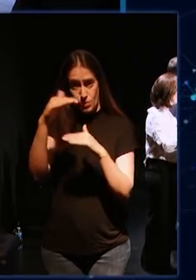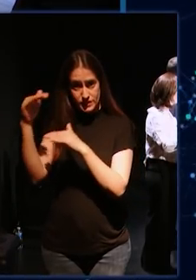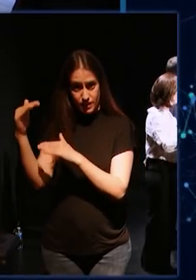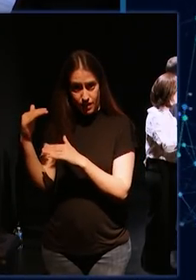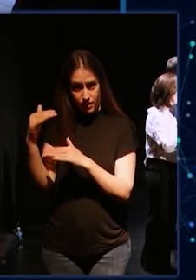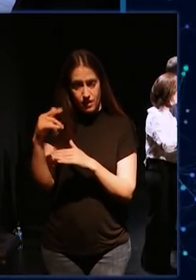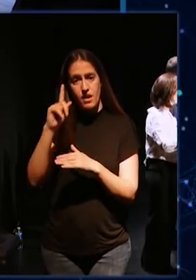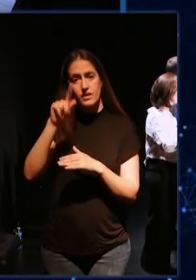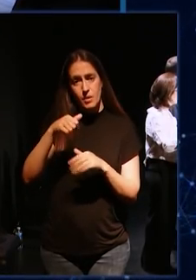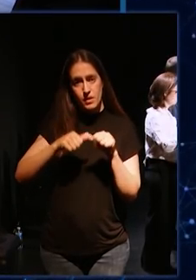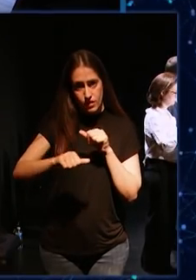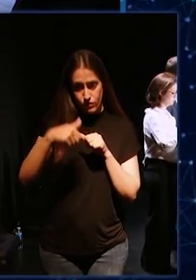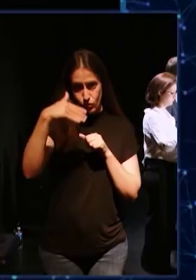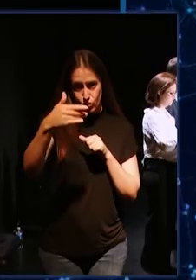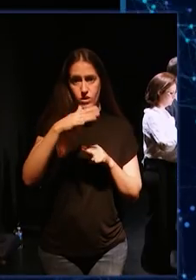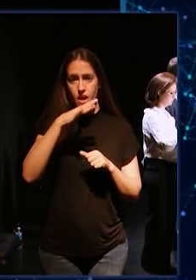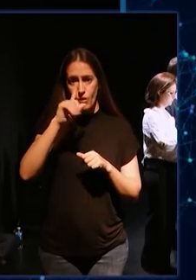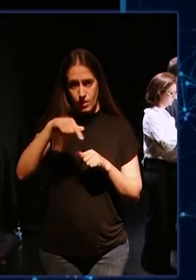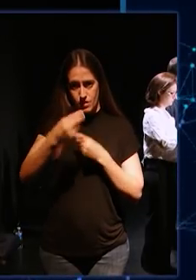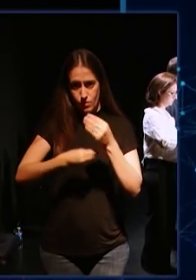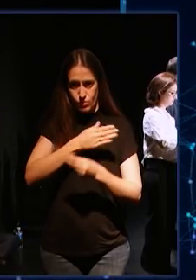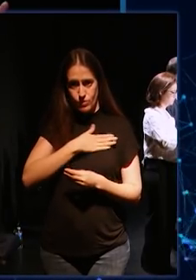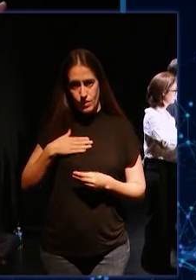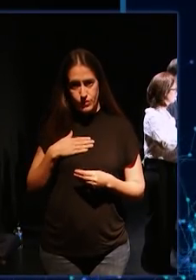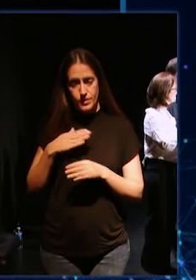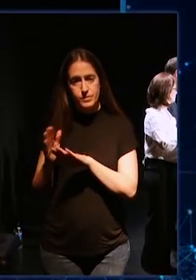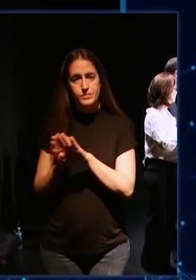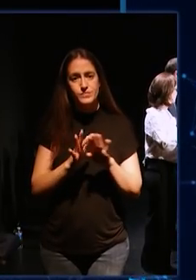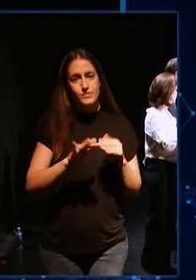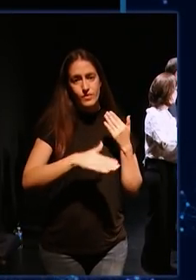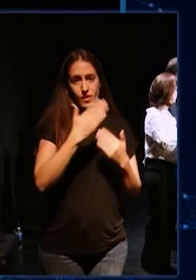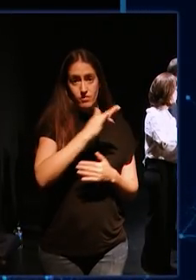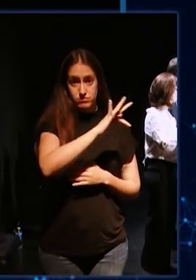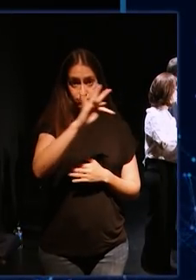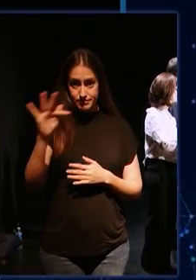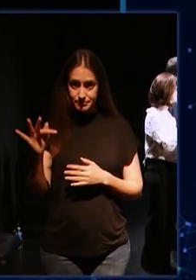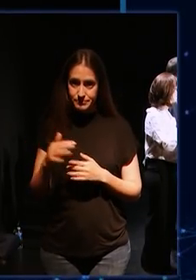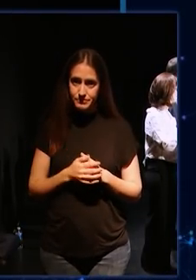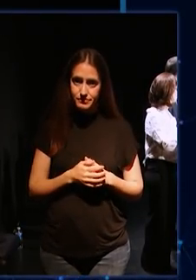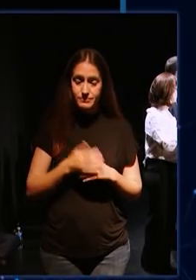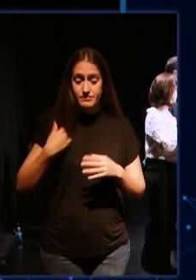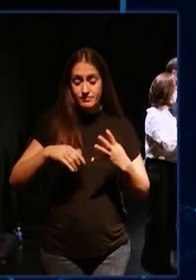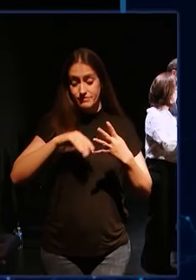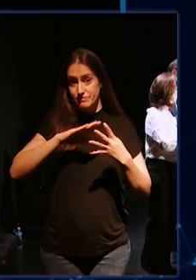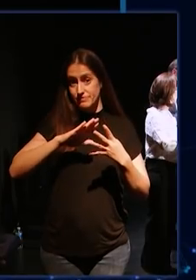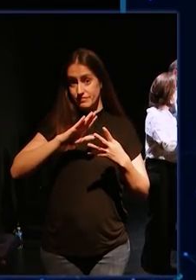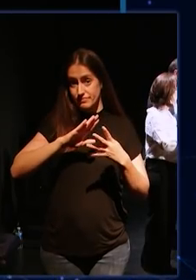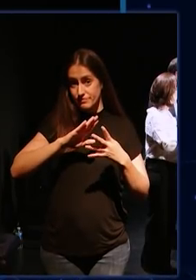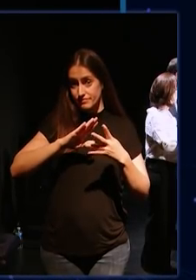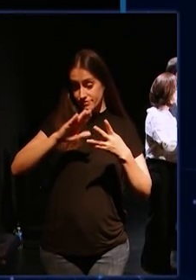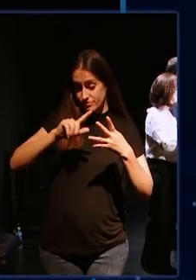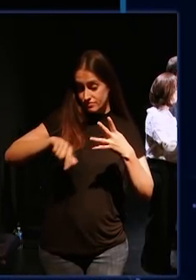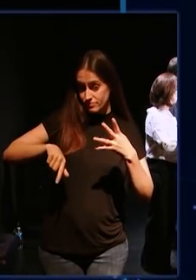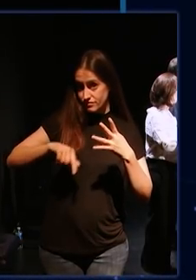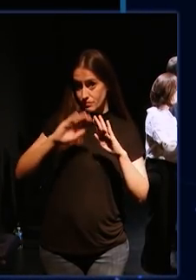futur, també l'aigua. Moltes gràcies. Comencem ara aquesta ronda de debat. Anem pel penúltim bloc. Això vol dir que més o menys tots